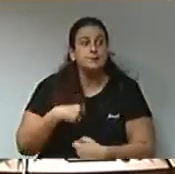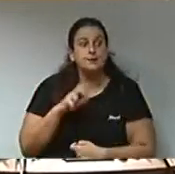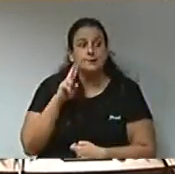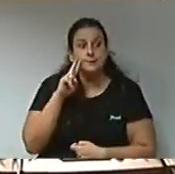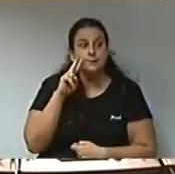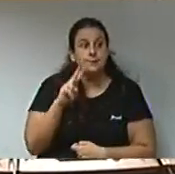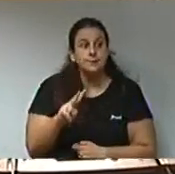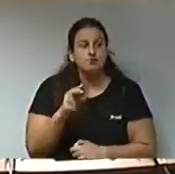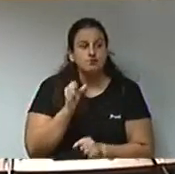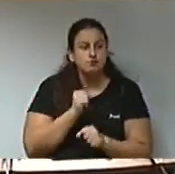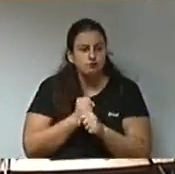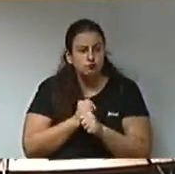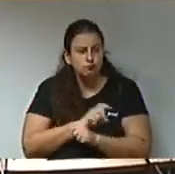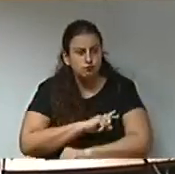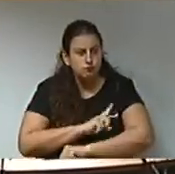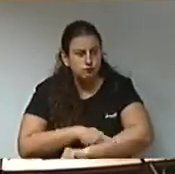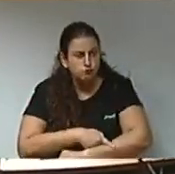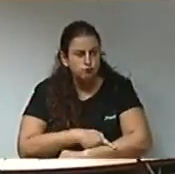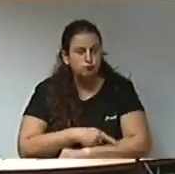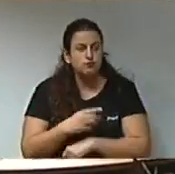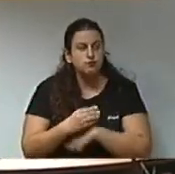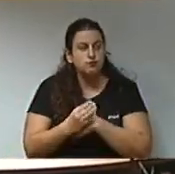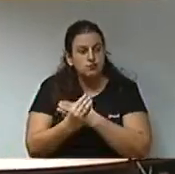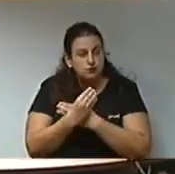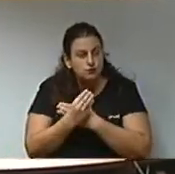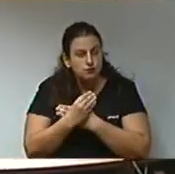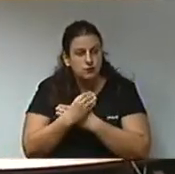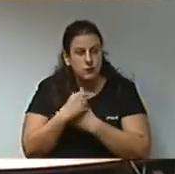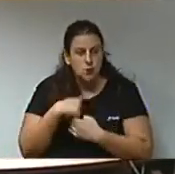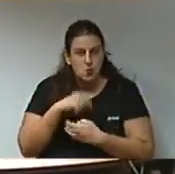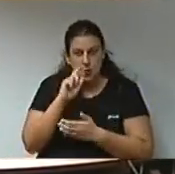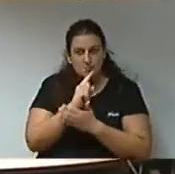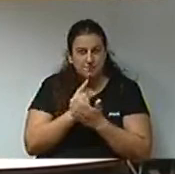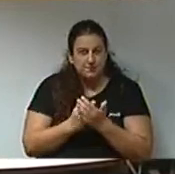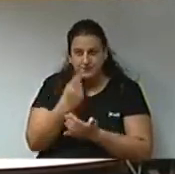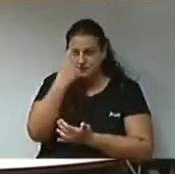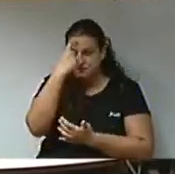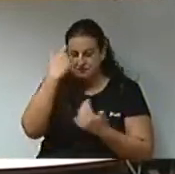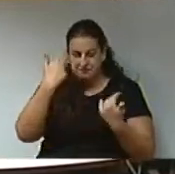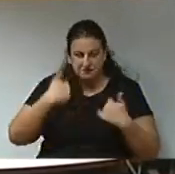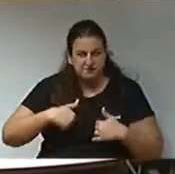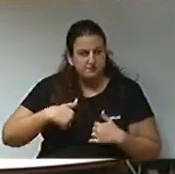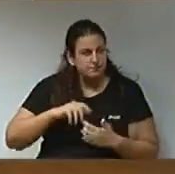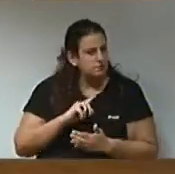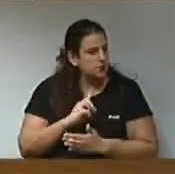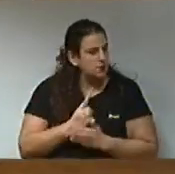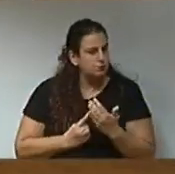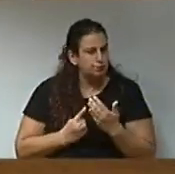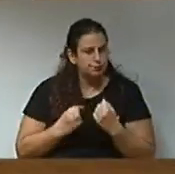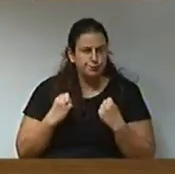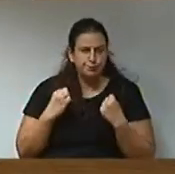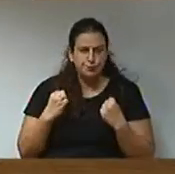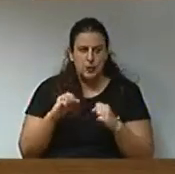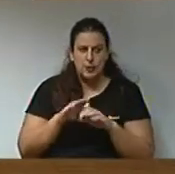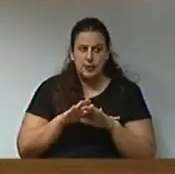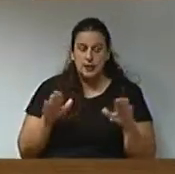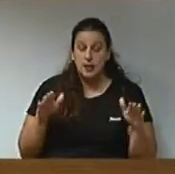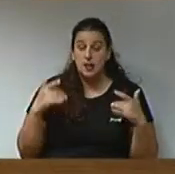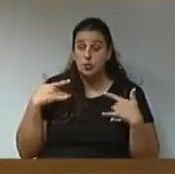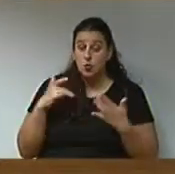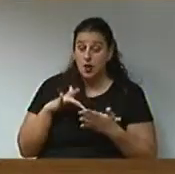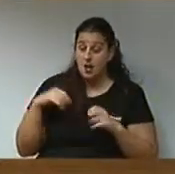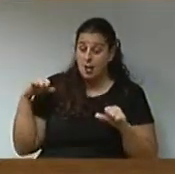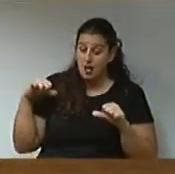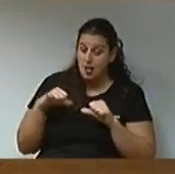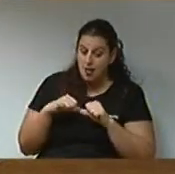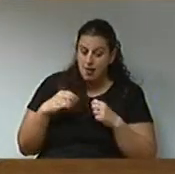de valent treballant per cuidar-nos en un agotament mental i físic molt important. Després de l'ho viscut, senyories, no escatimem